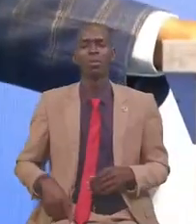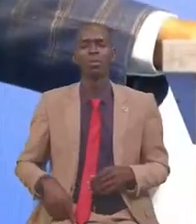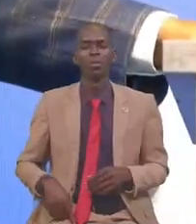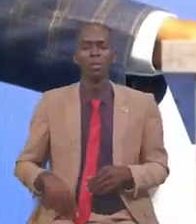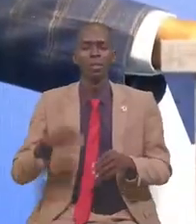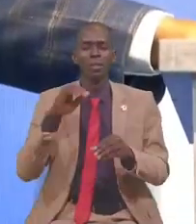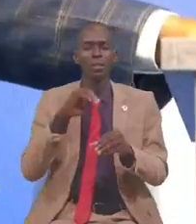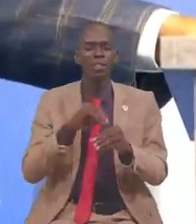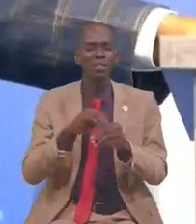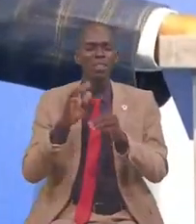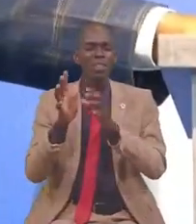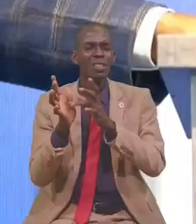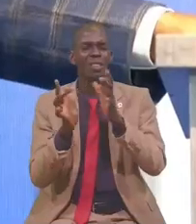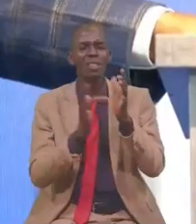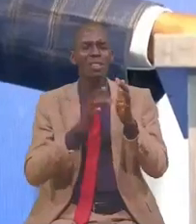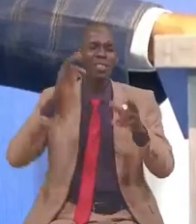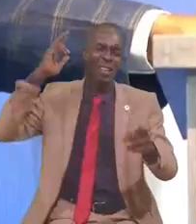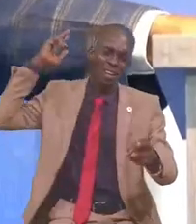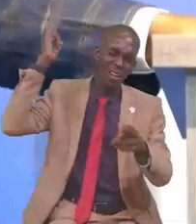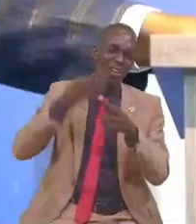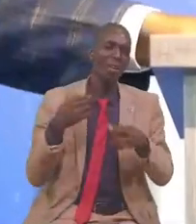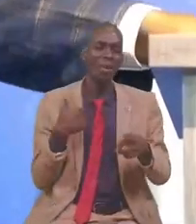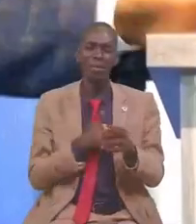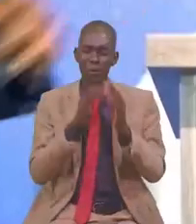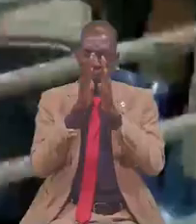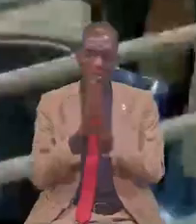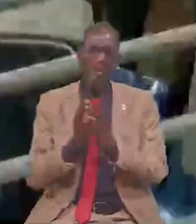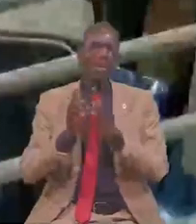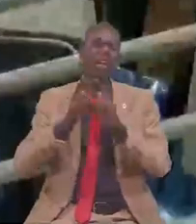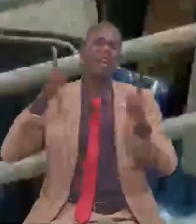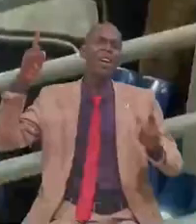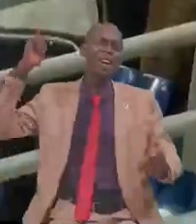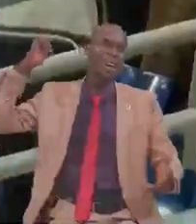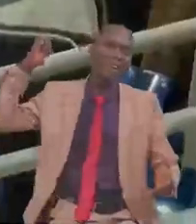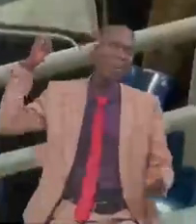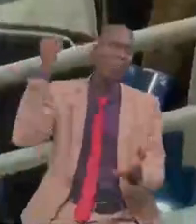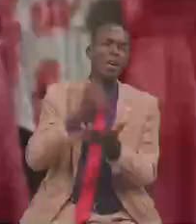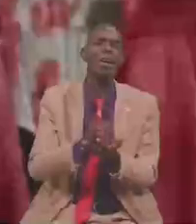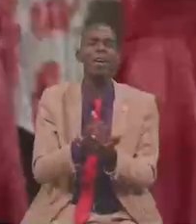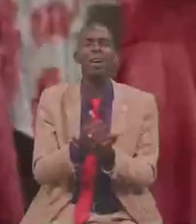Au nom de Jésus, nous prions.